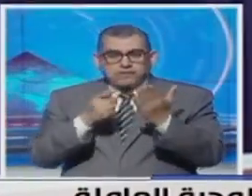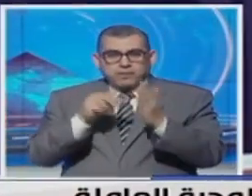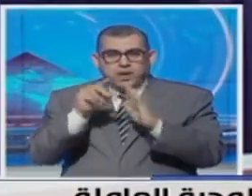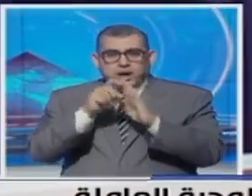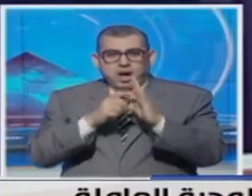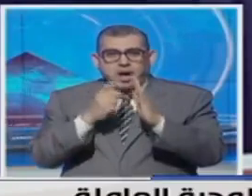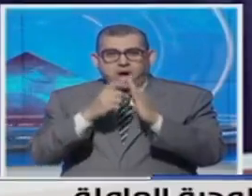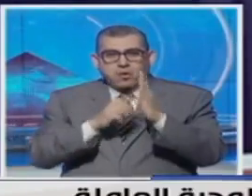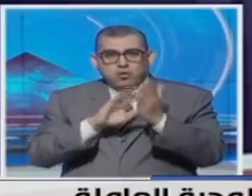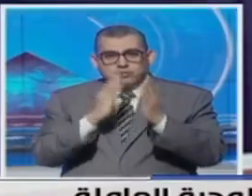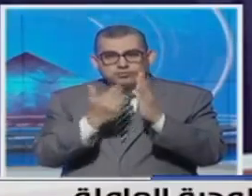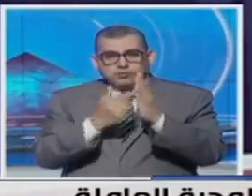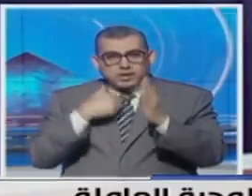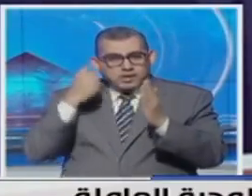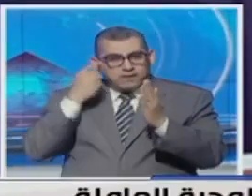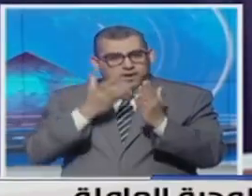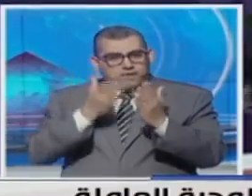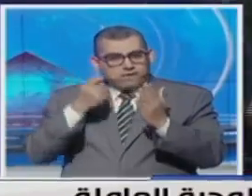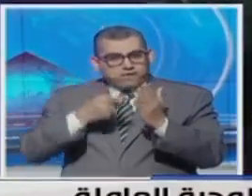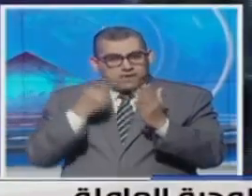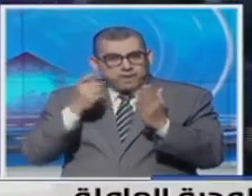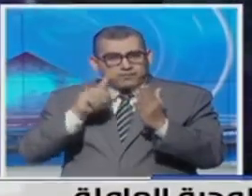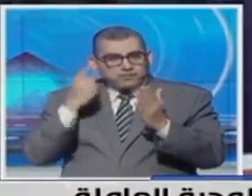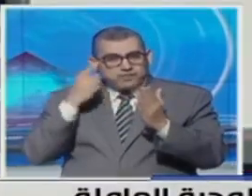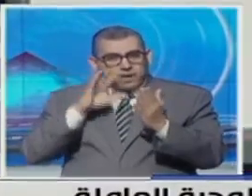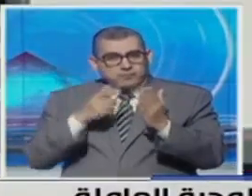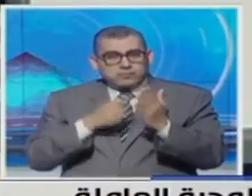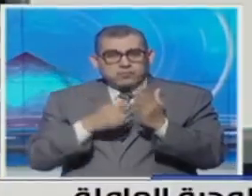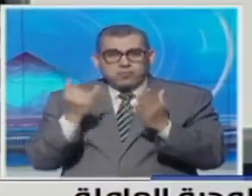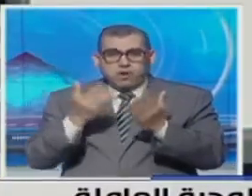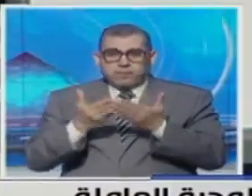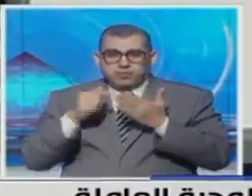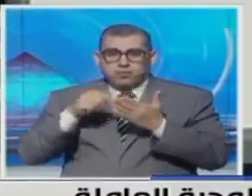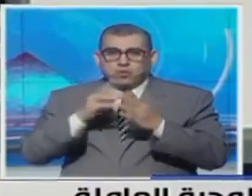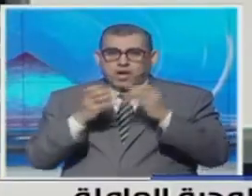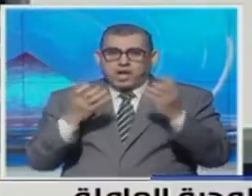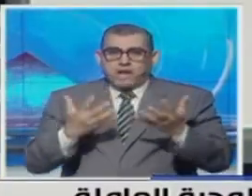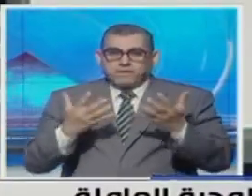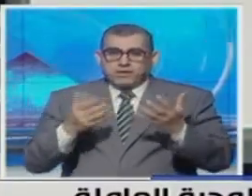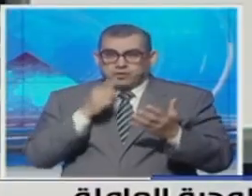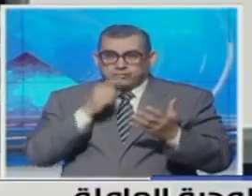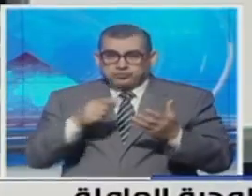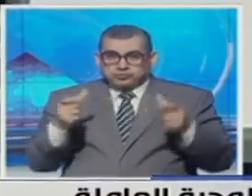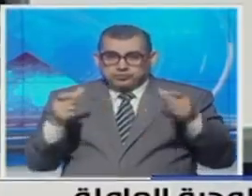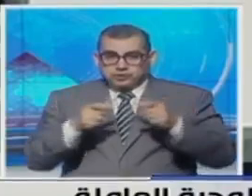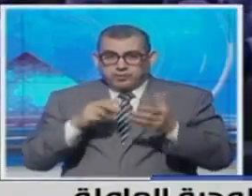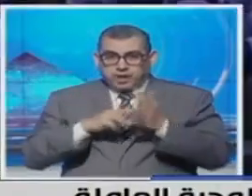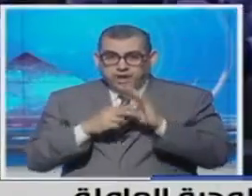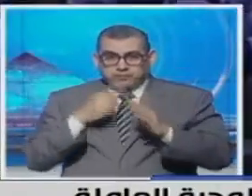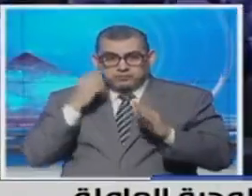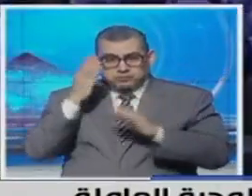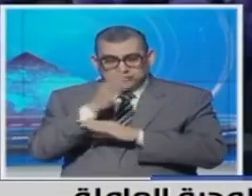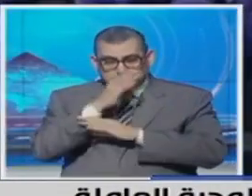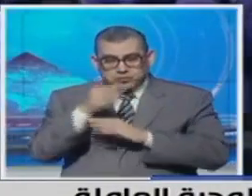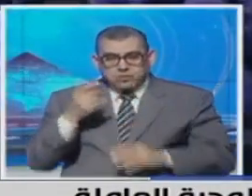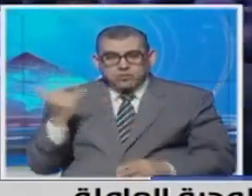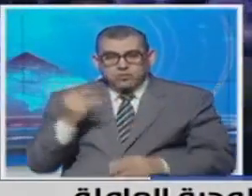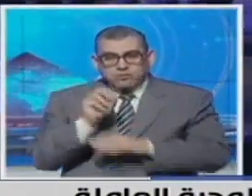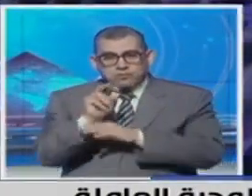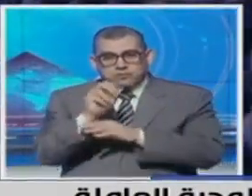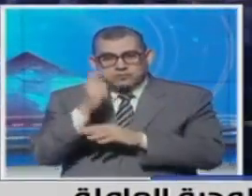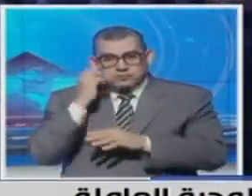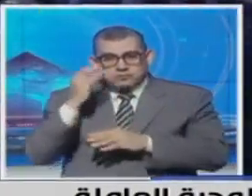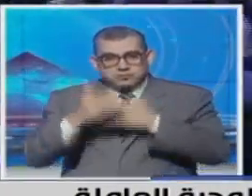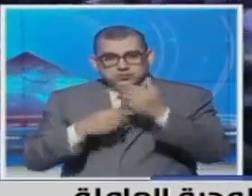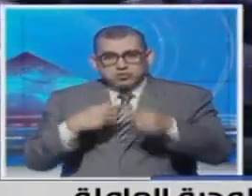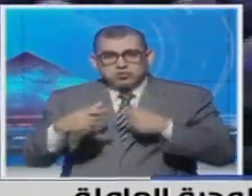دي لقدرتي على استيعاب القوانين، ده شيء مهم جدا. مؤتمر سيمز شمال إفريقيا يعد خطوة هامة للتوعية بدور